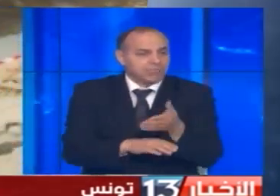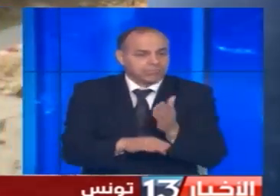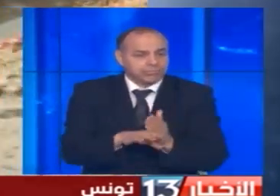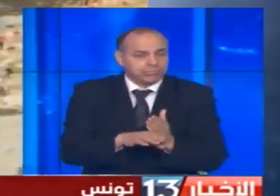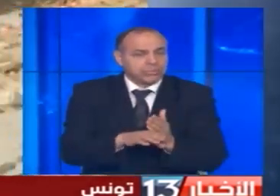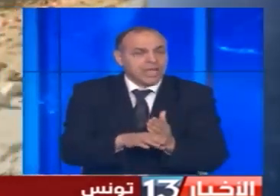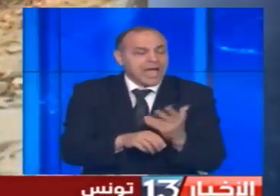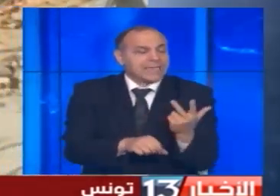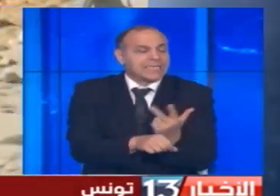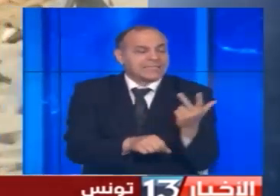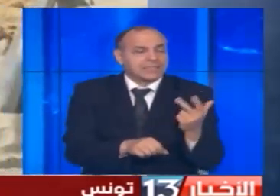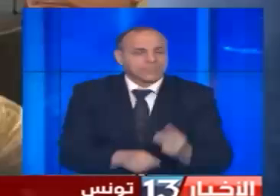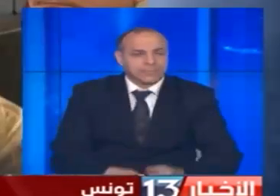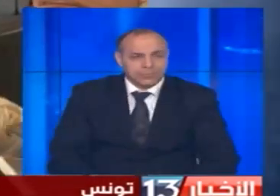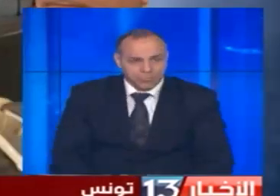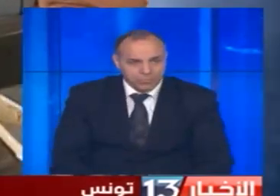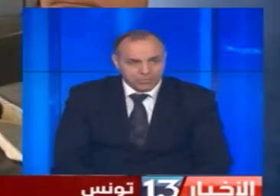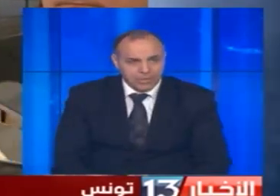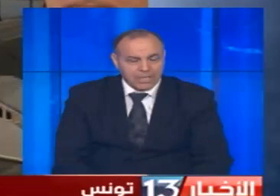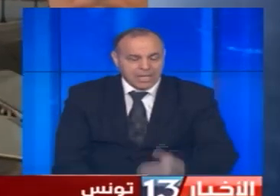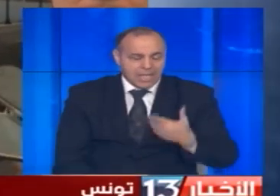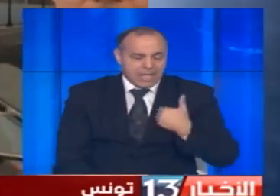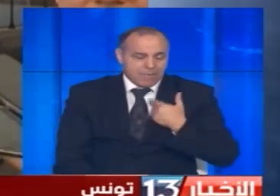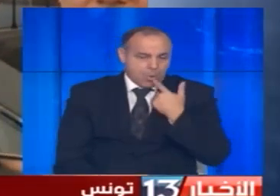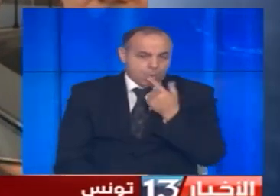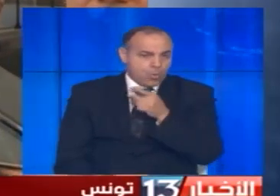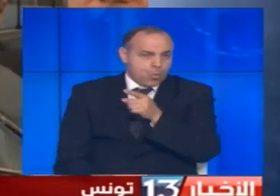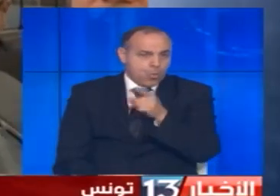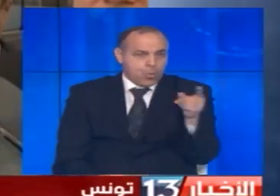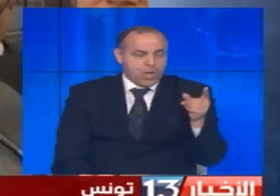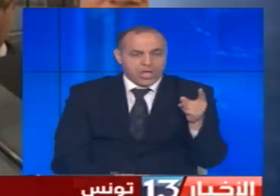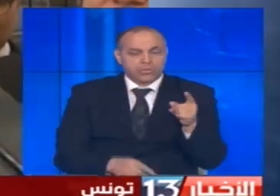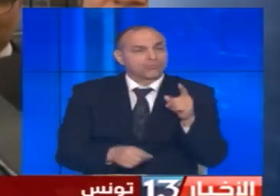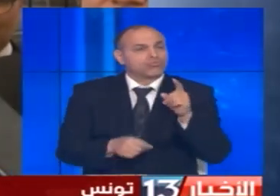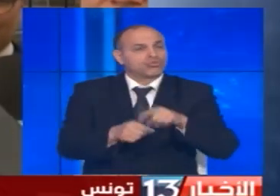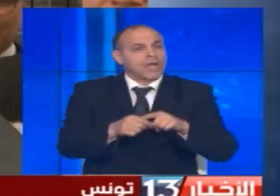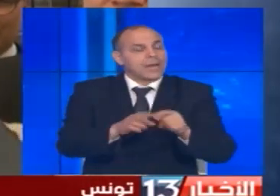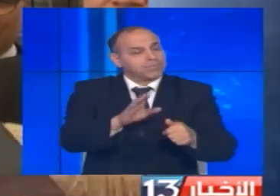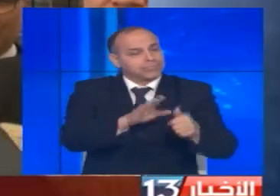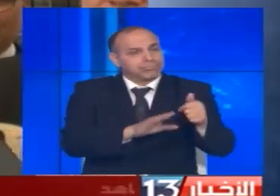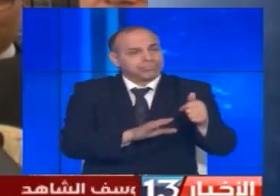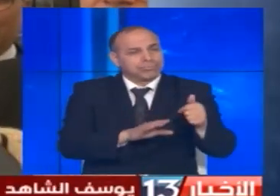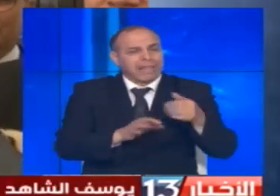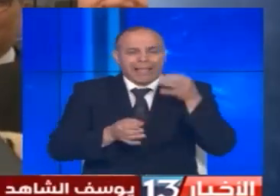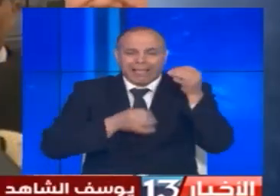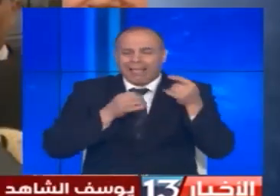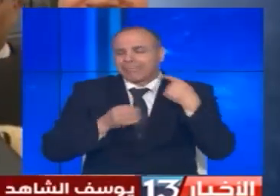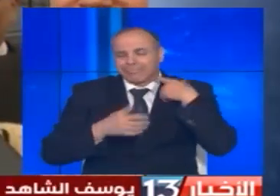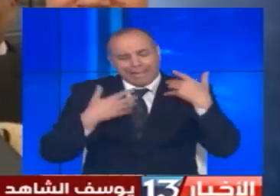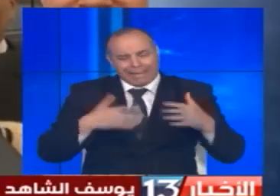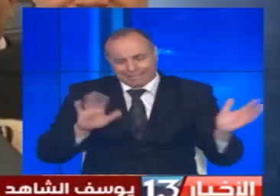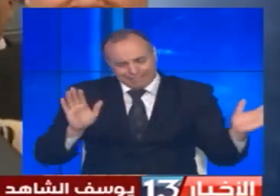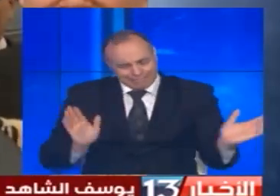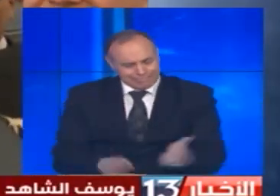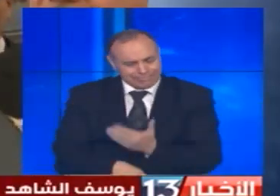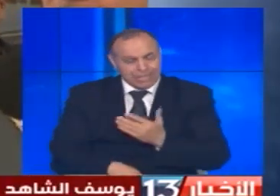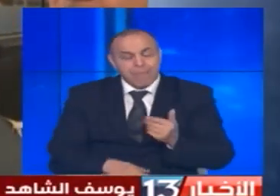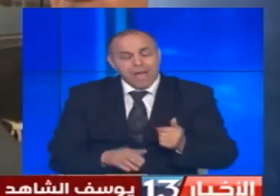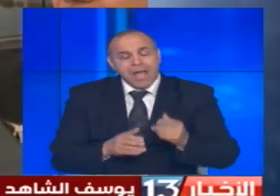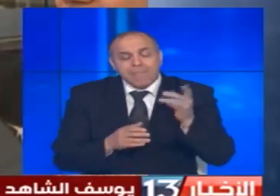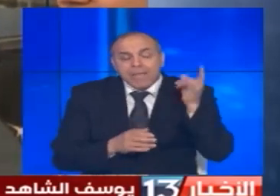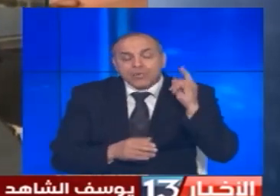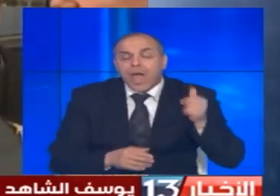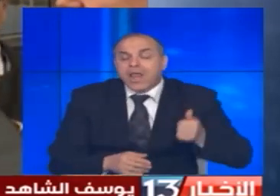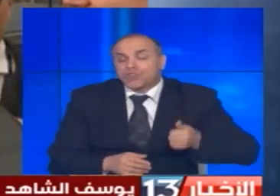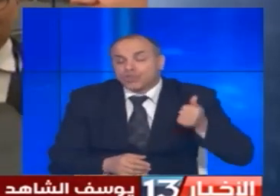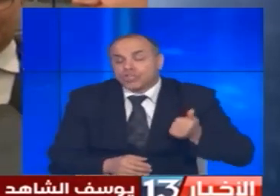امتداد 3 سنوات. حبينا نشاركوا قصة نجاح يزينا من قصص الفشل في تونس، وفما قصص نجاح